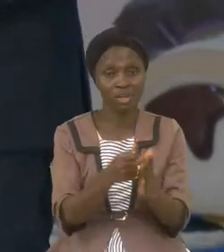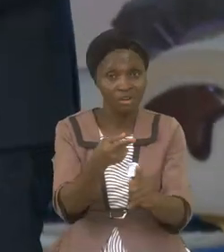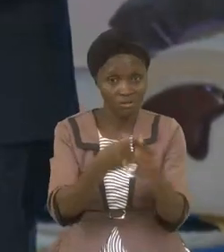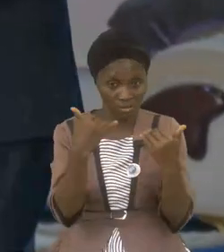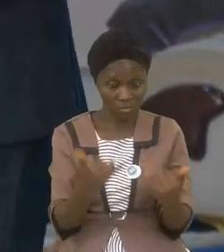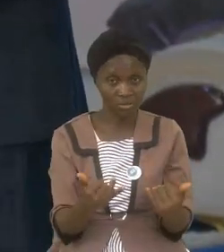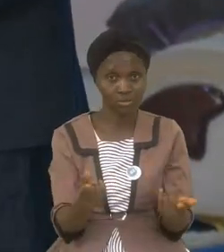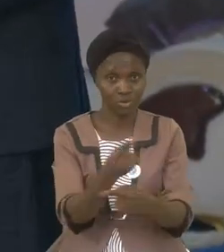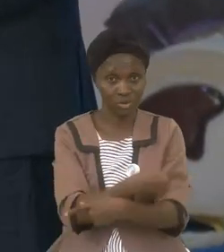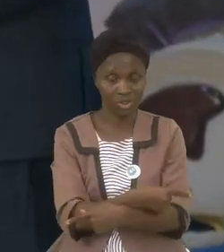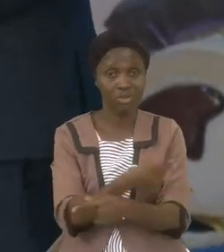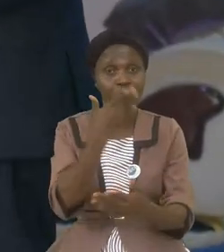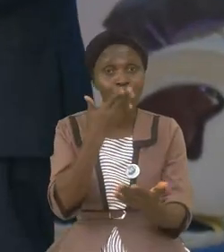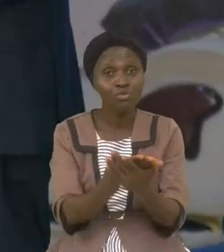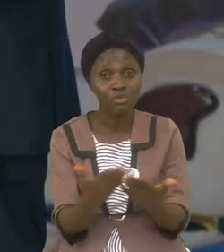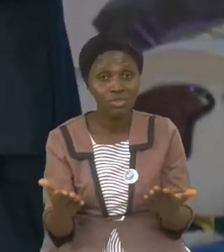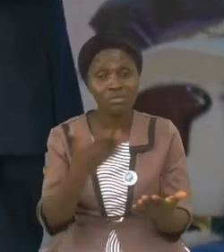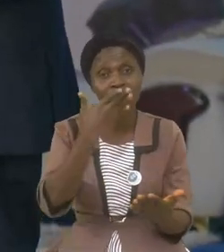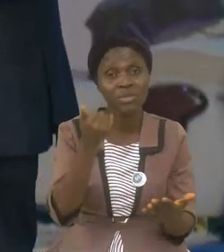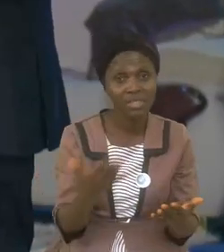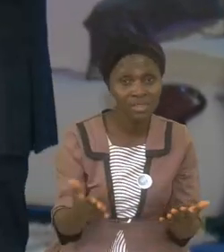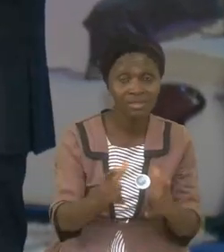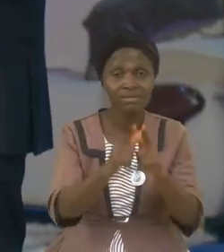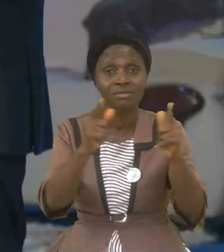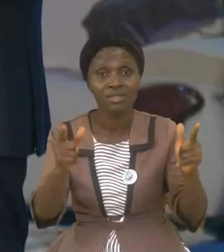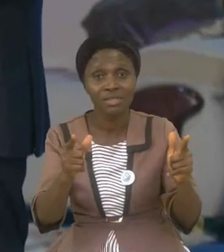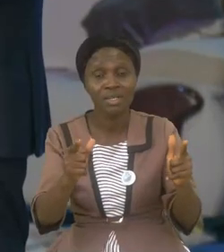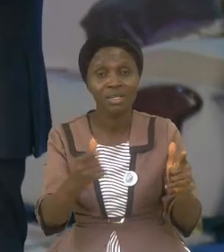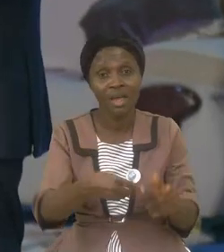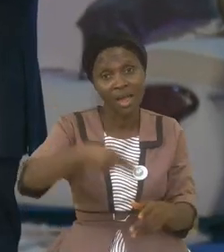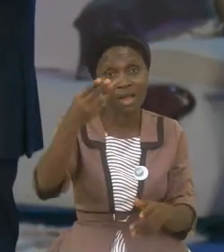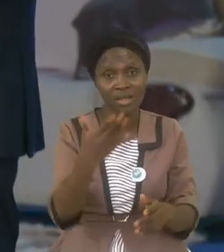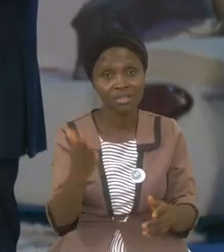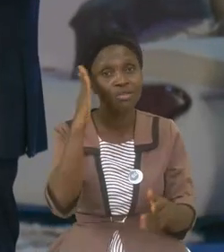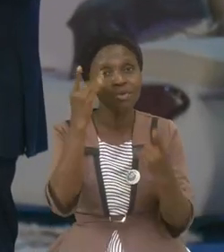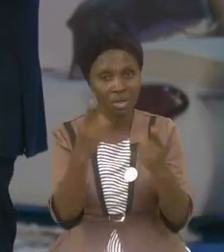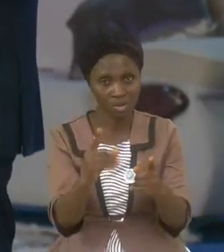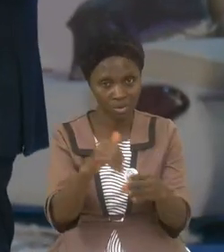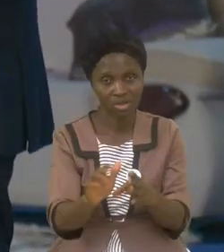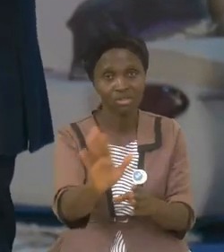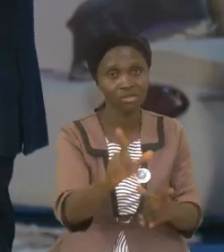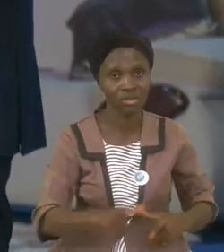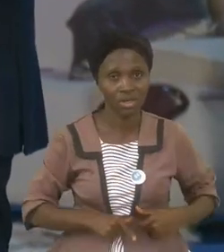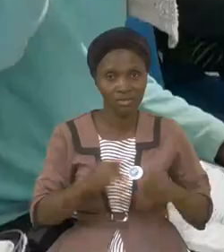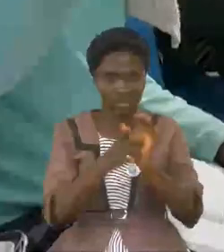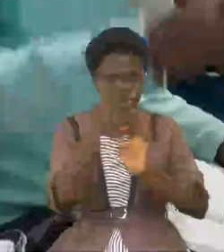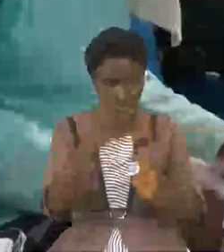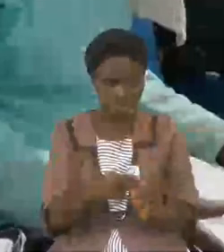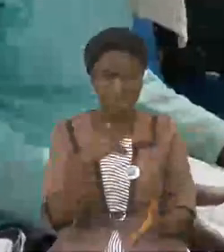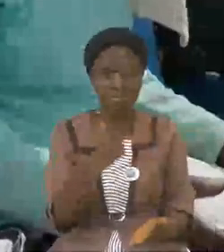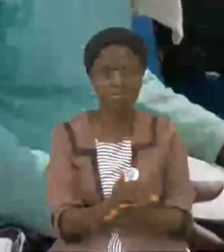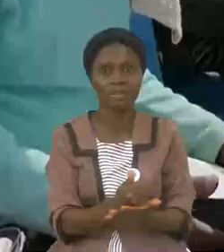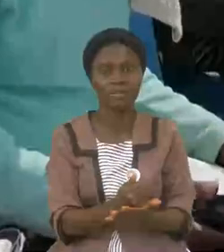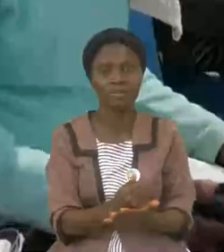avant d'être maniaque, d'être fou. Je prie aujourd'hui que les bonnes choses, les plus grandes choses, les